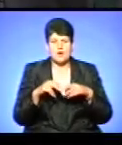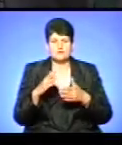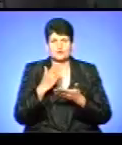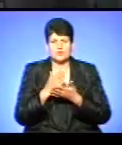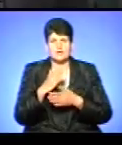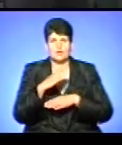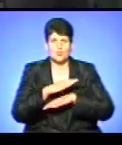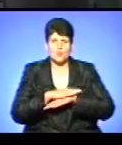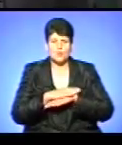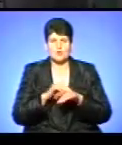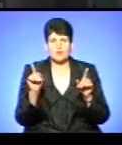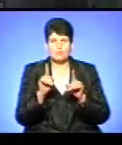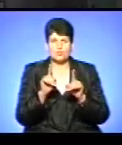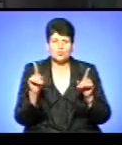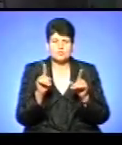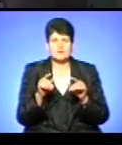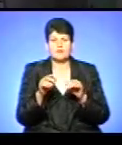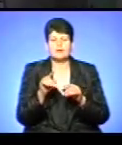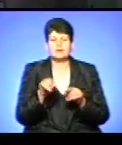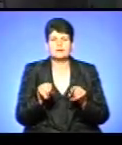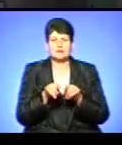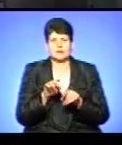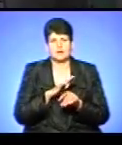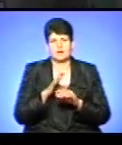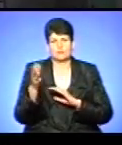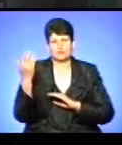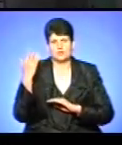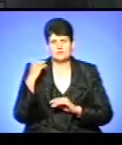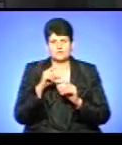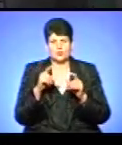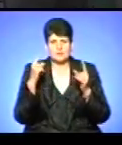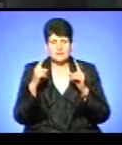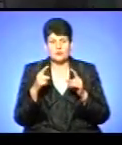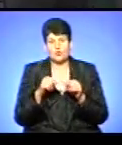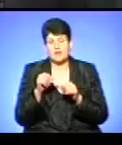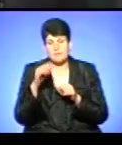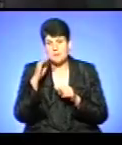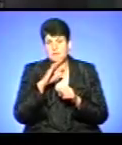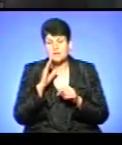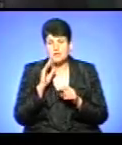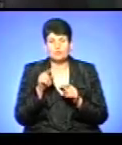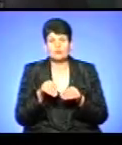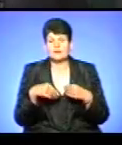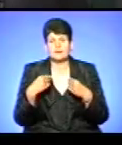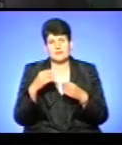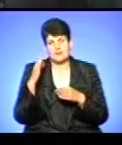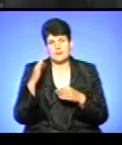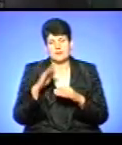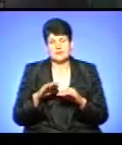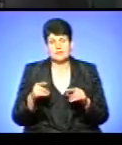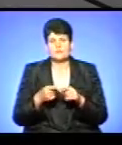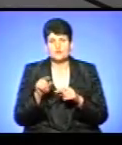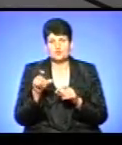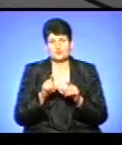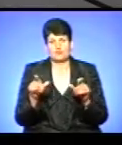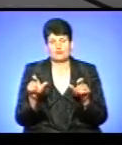є уроки музики, так, як було в школі мистецтв. Тому деякі батьки через це не дали дітей в цю школу,